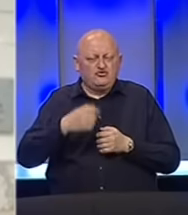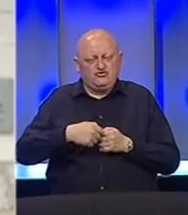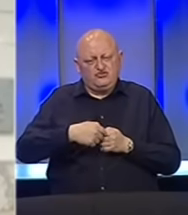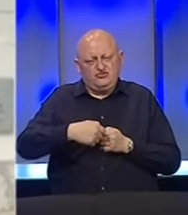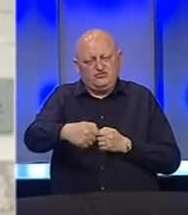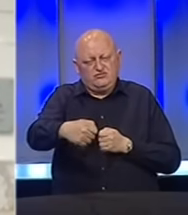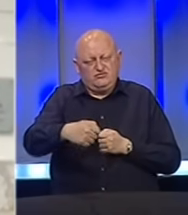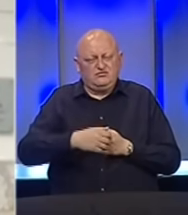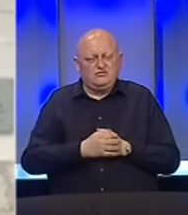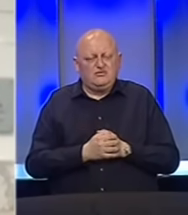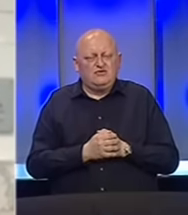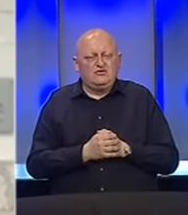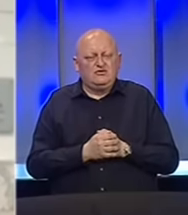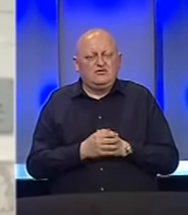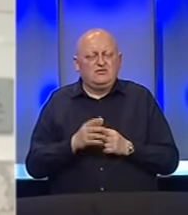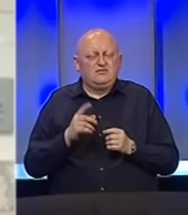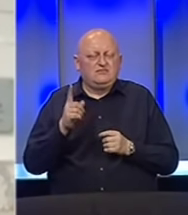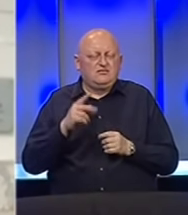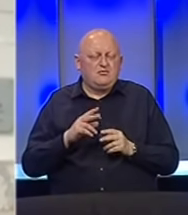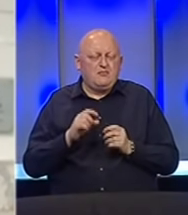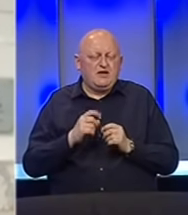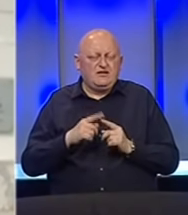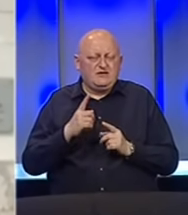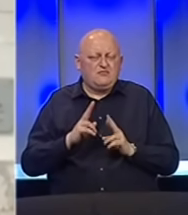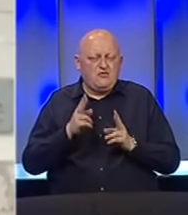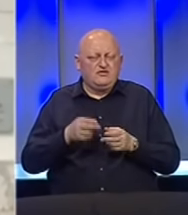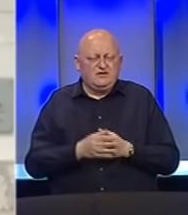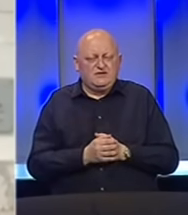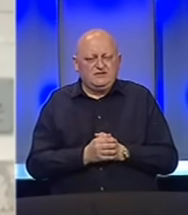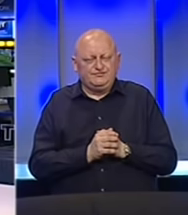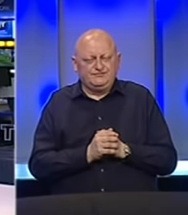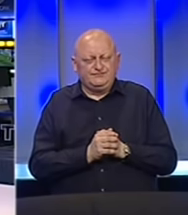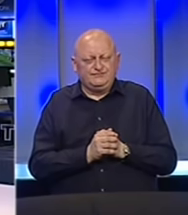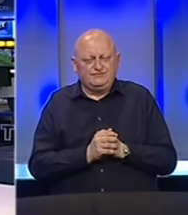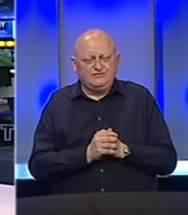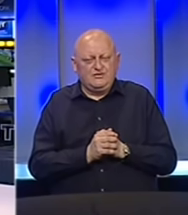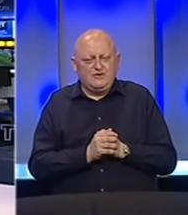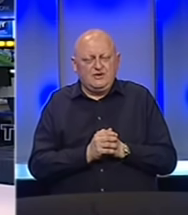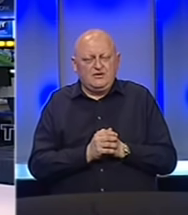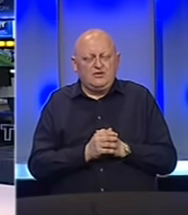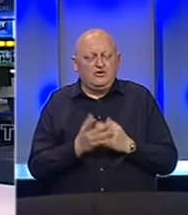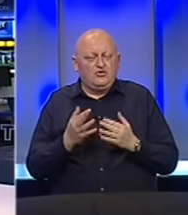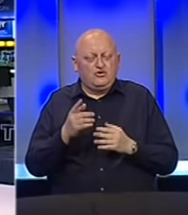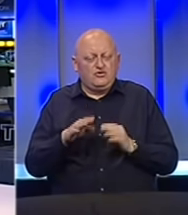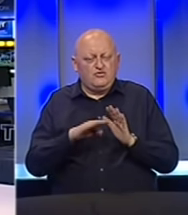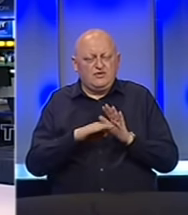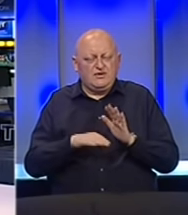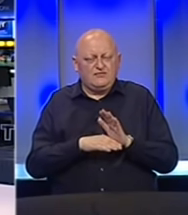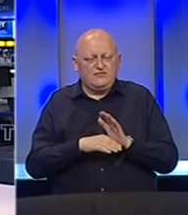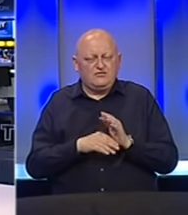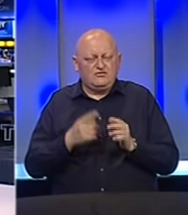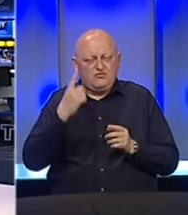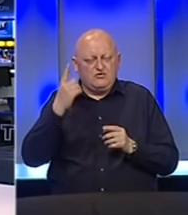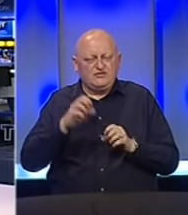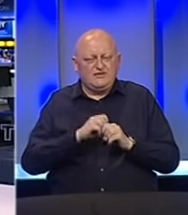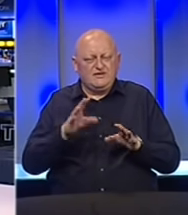socijalnu udaljenost. Monika Ćubela-Savić, BHT1, Mostar. I toliko u Dnevniku, uz